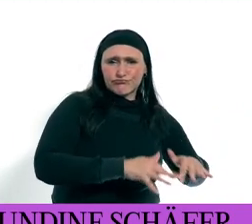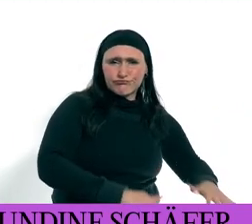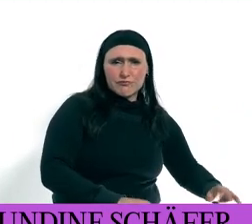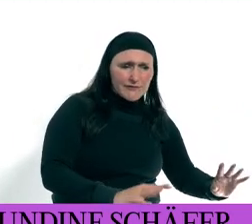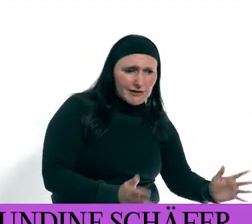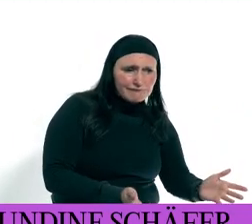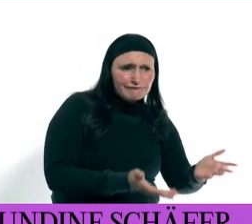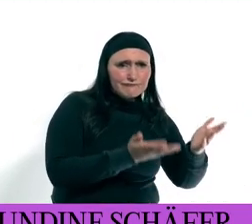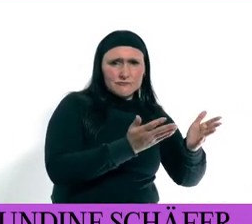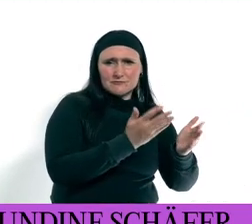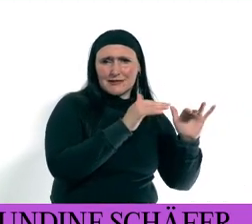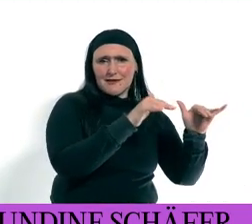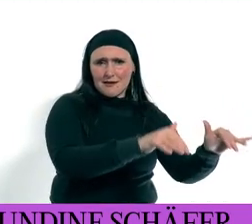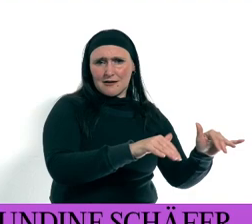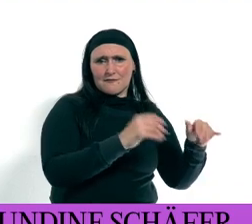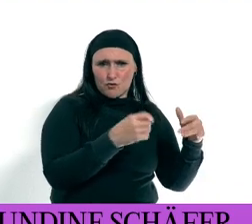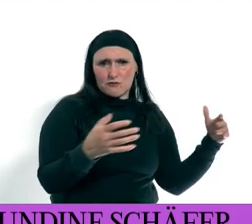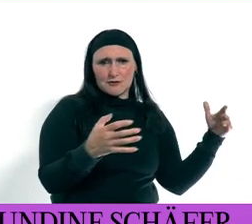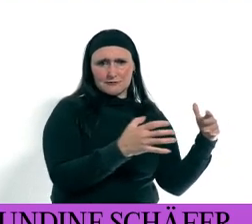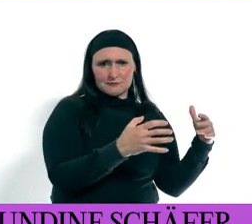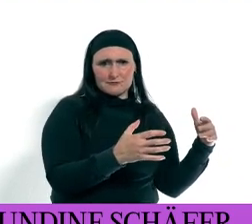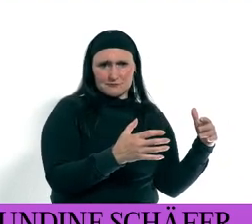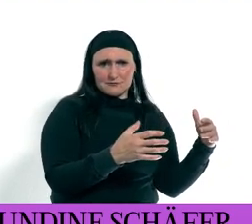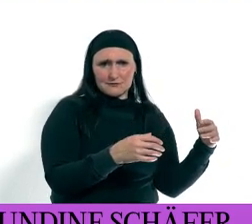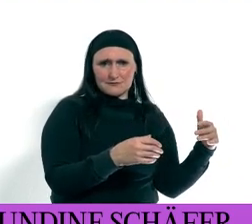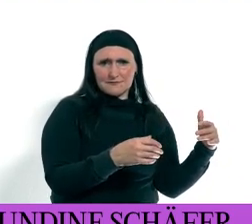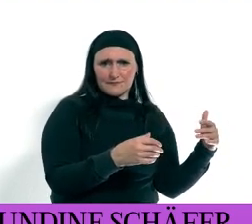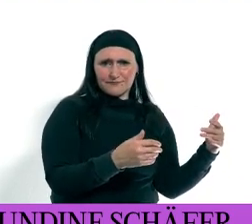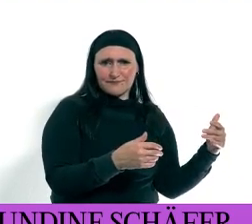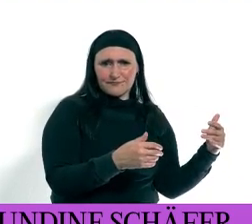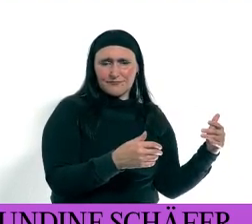macht, Brito und das ZKU.